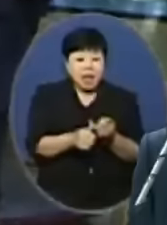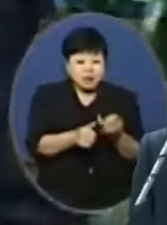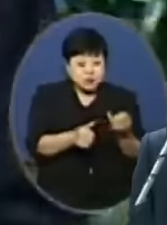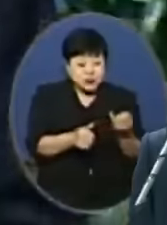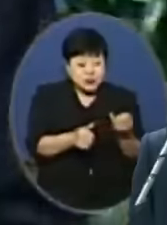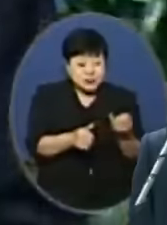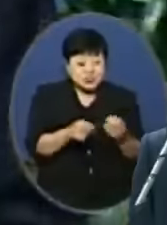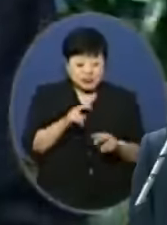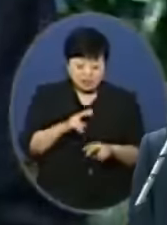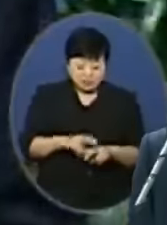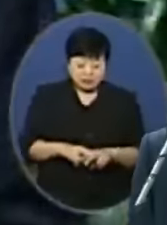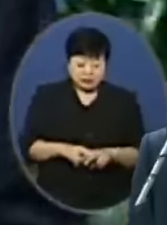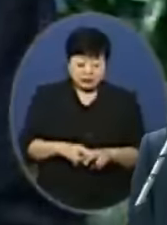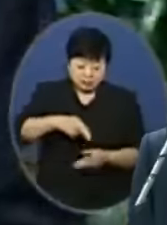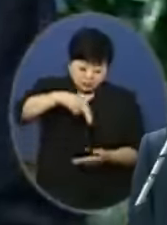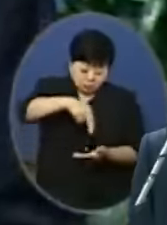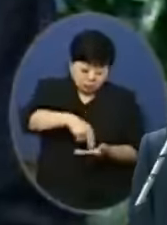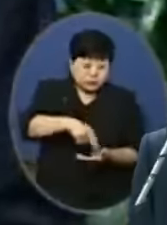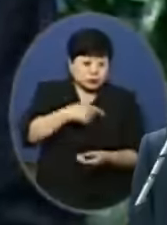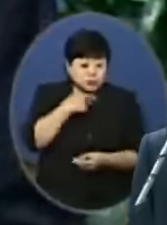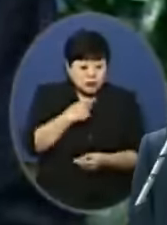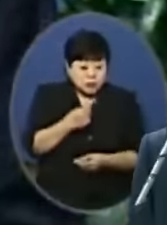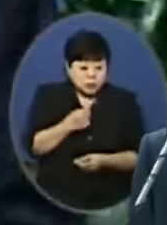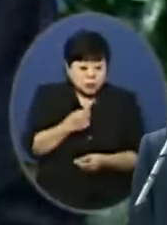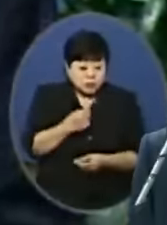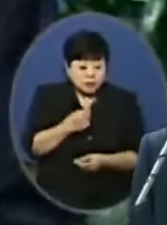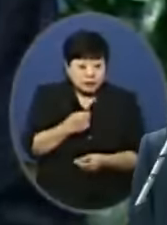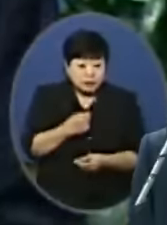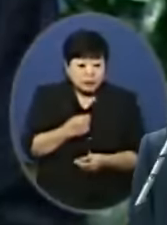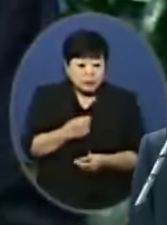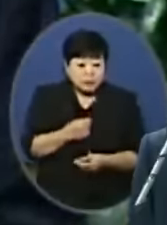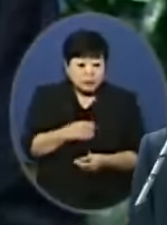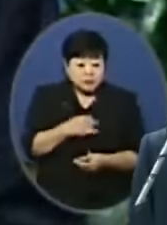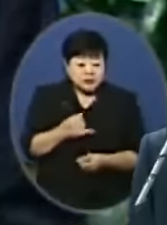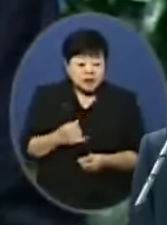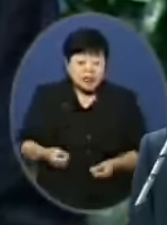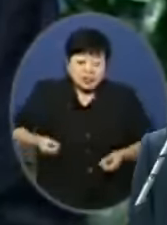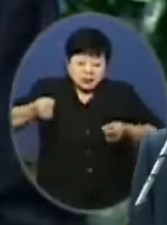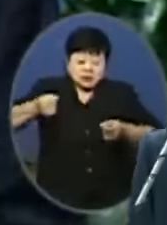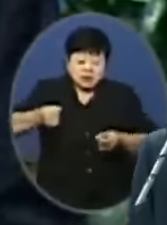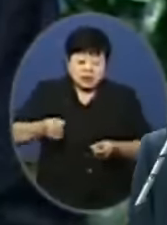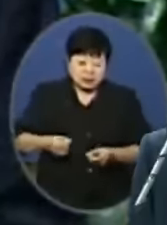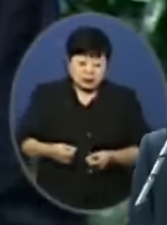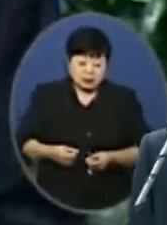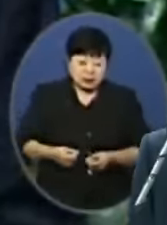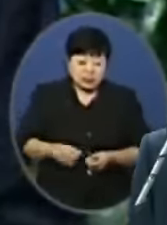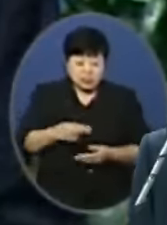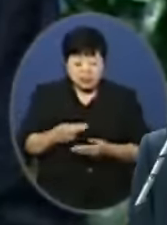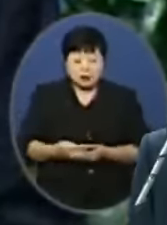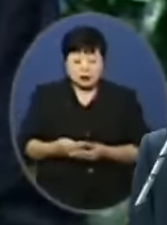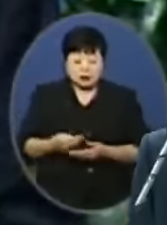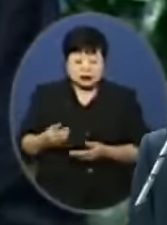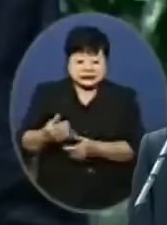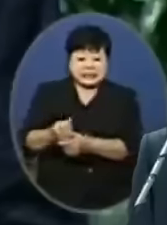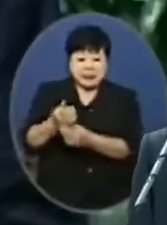부인이 가만 앉아있다가 일어서고 싶더랍니다. 그래서 주변 사람하고 나 일어난다 넘어지거든